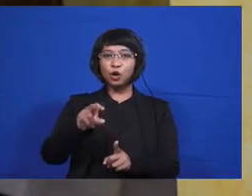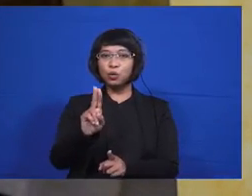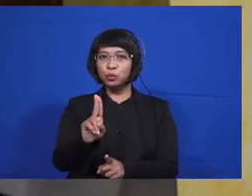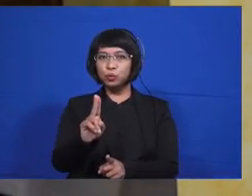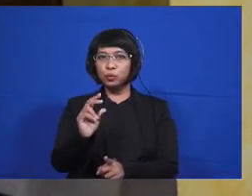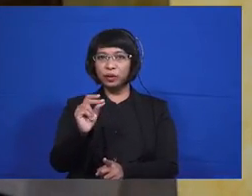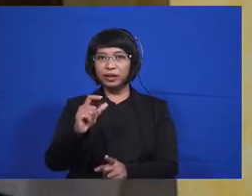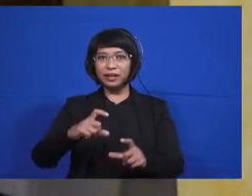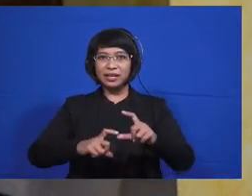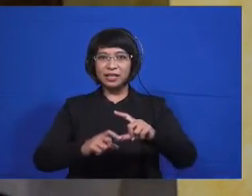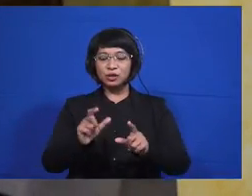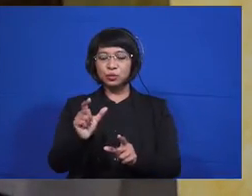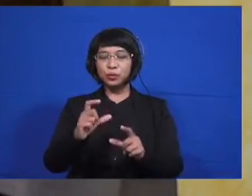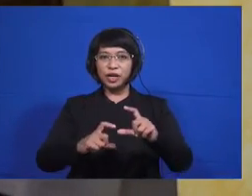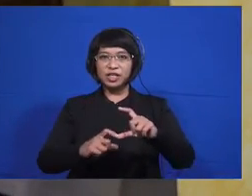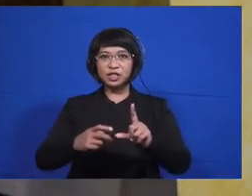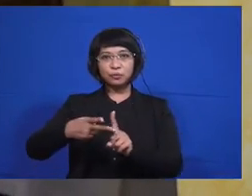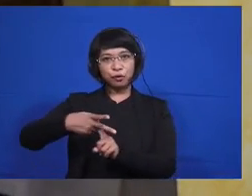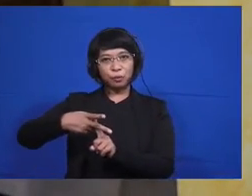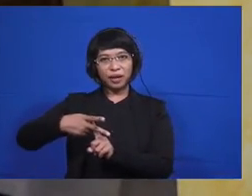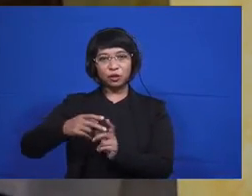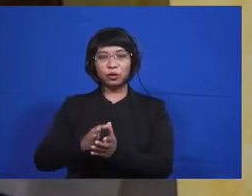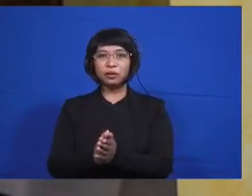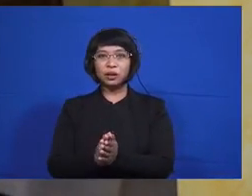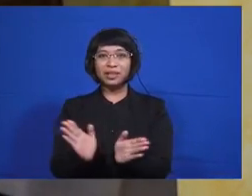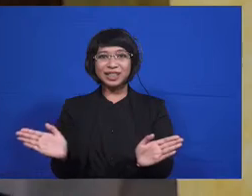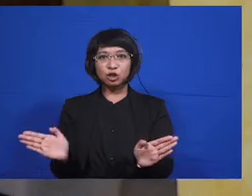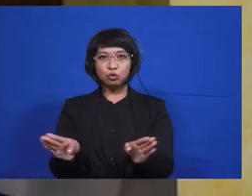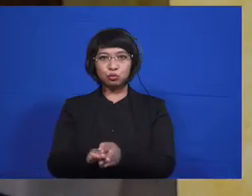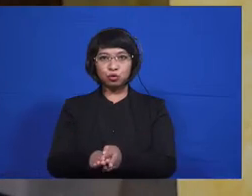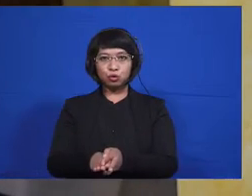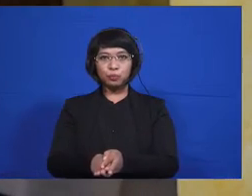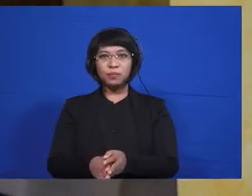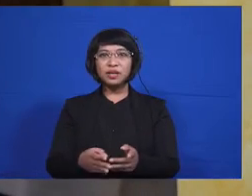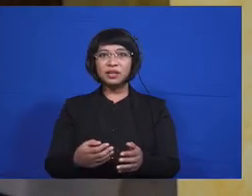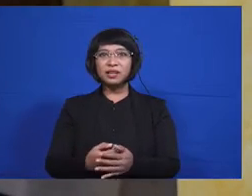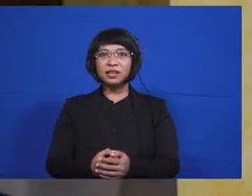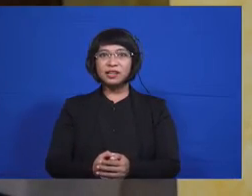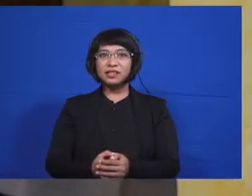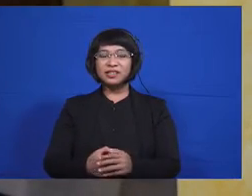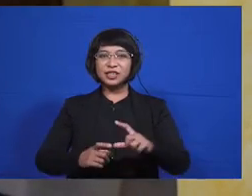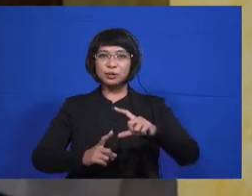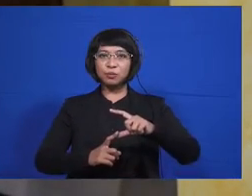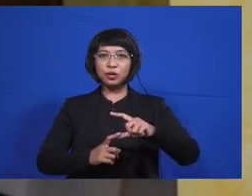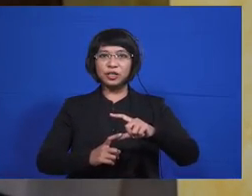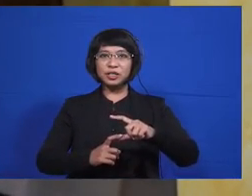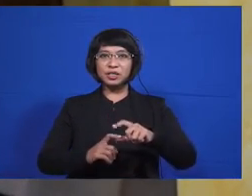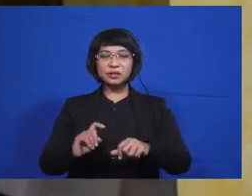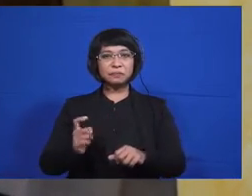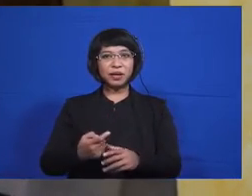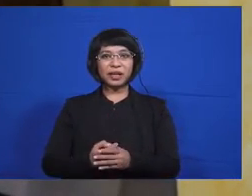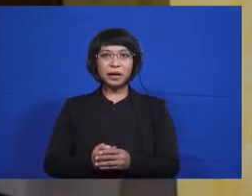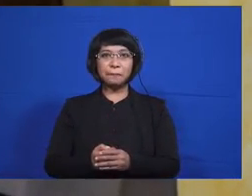yang akan ditutup secara simbolis pada perayaan pentahbisan ini.